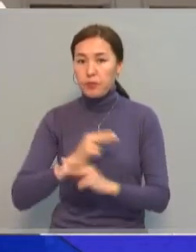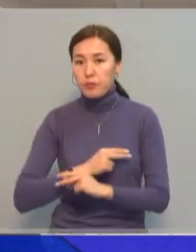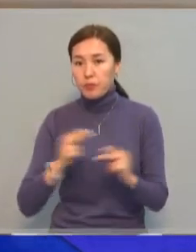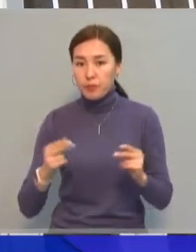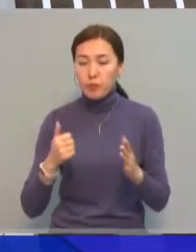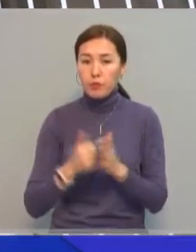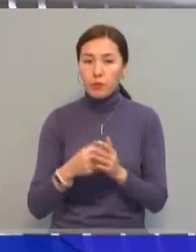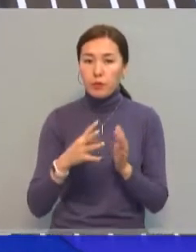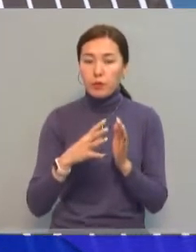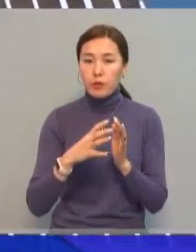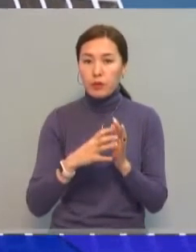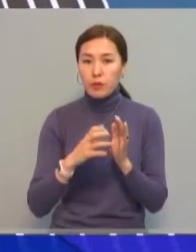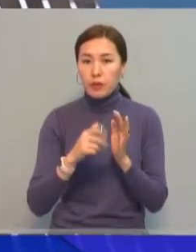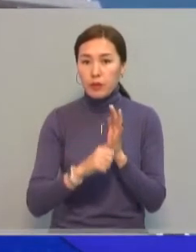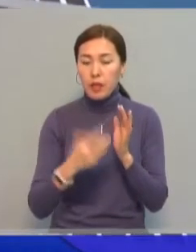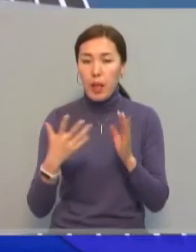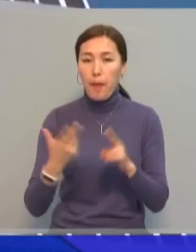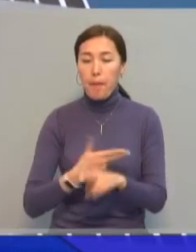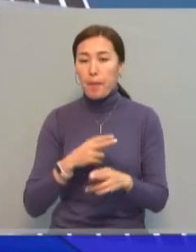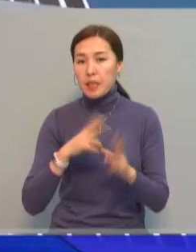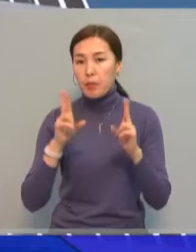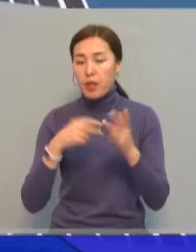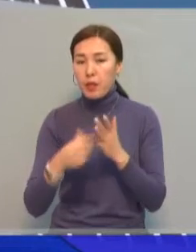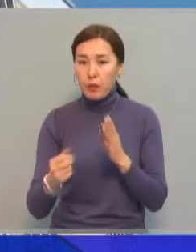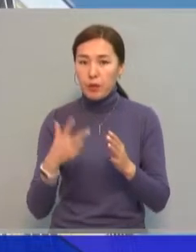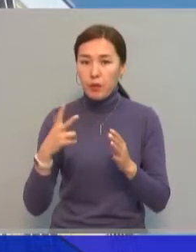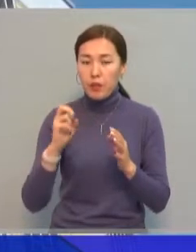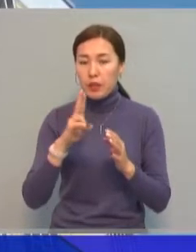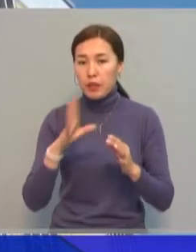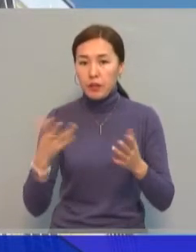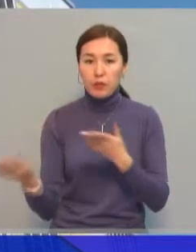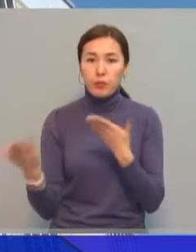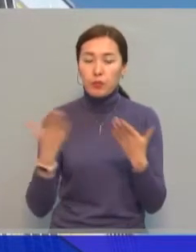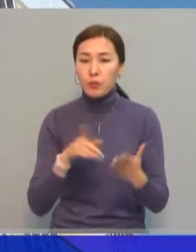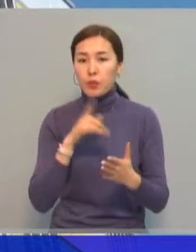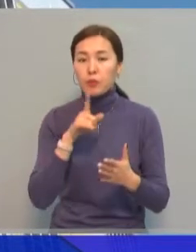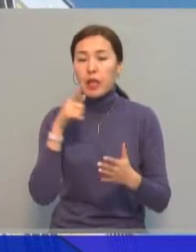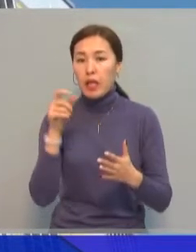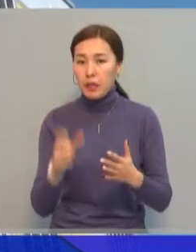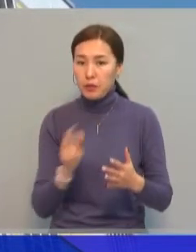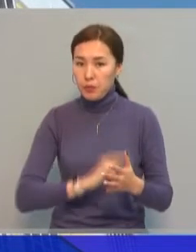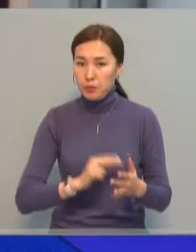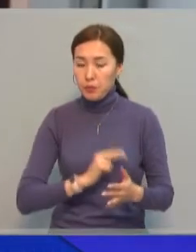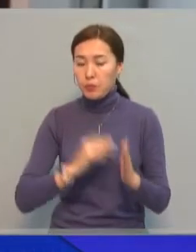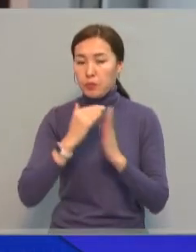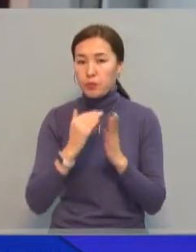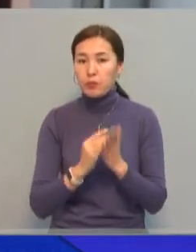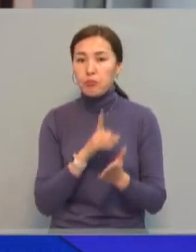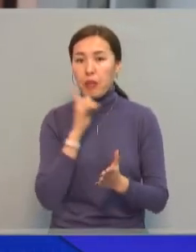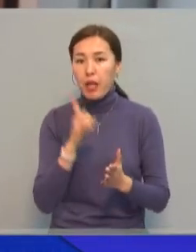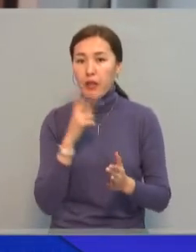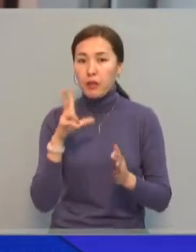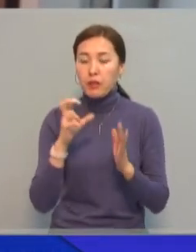ключи от 976 квартир без права выкупа. Из них 300 квартир предназначены для молодых людей, работающих по программе